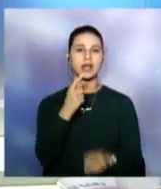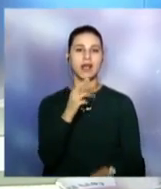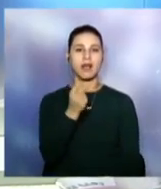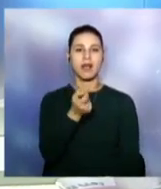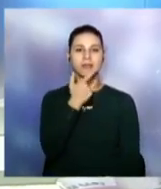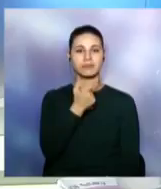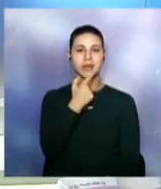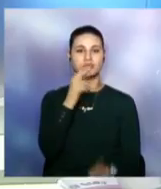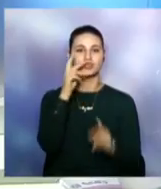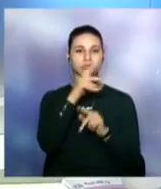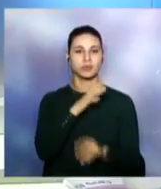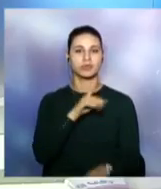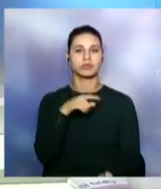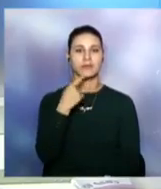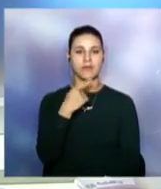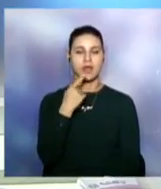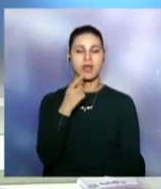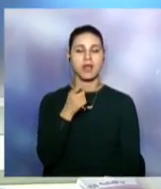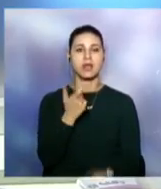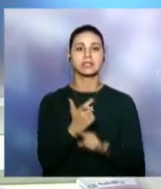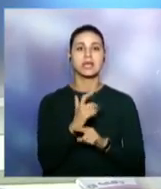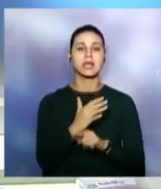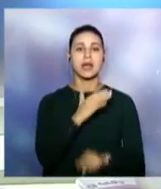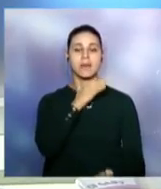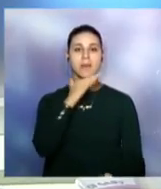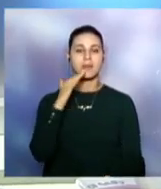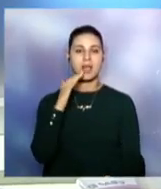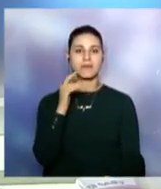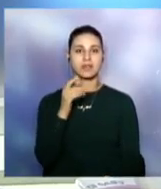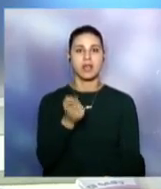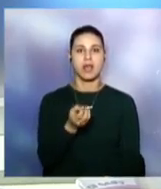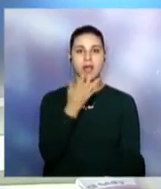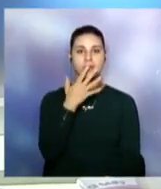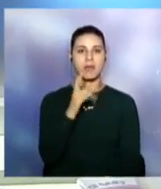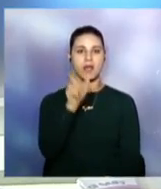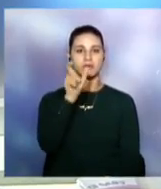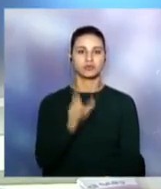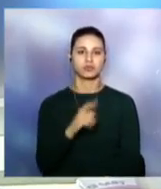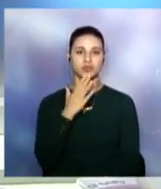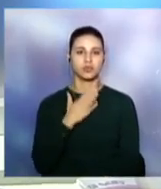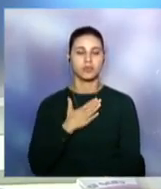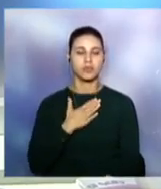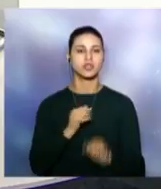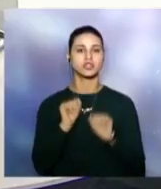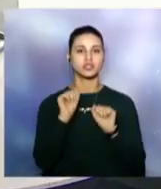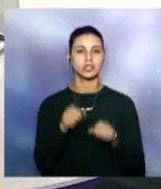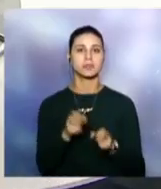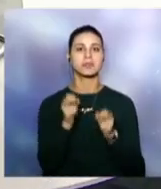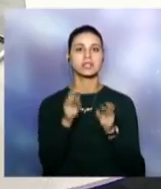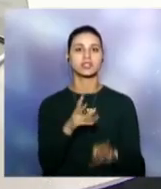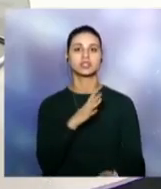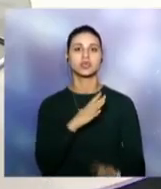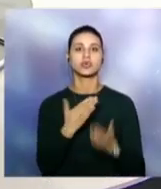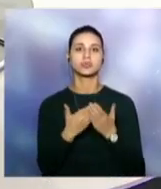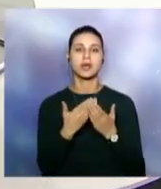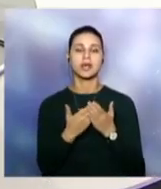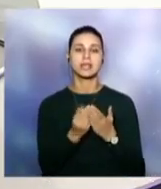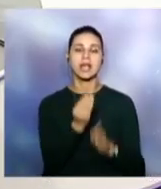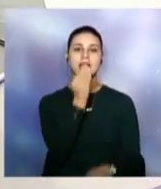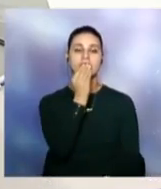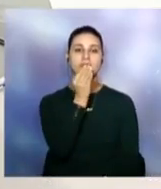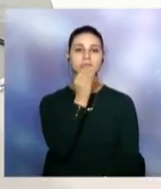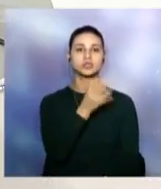და გეტყვით, რომ ძალიან ბევრი უცხო სხეული შეიძლება საფრთხედ გვექცეს, მაგალითად,